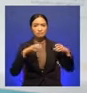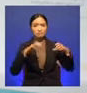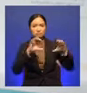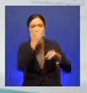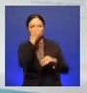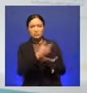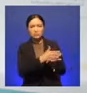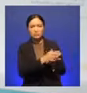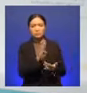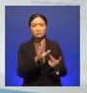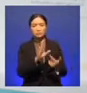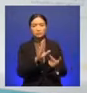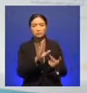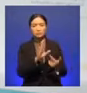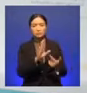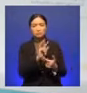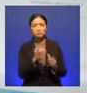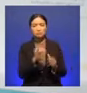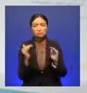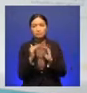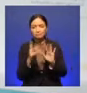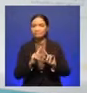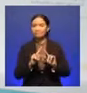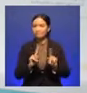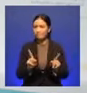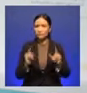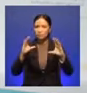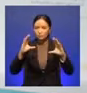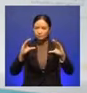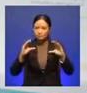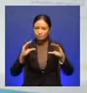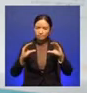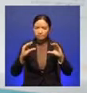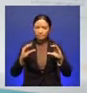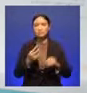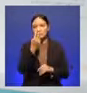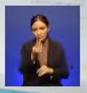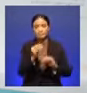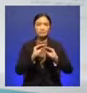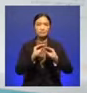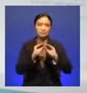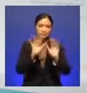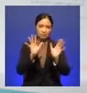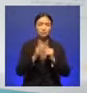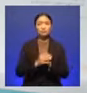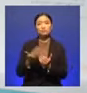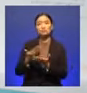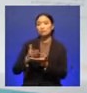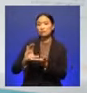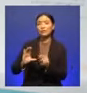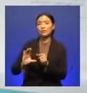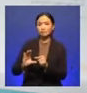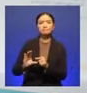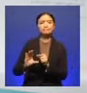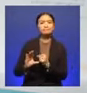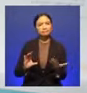จึงไม่ได้เท่าข้าราชการแต่คิดว่าในจำนวนตัวเลขที่เห็นเนี่ยมันก็ทำให้เห็นได้อย่างชัดเจนว่าตัวงบประมาณในส่วนนี้ก็ใช้งบประ